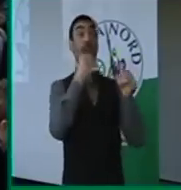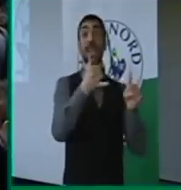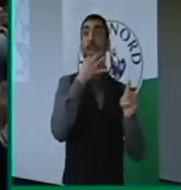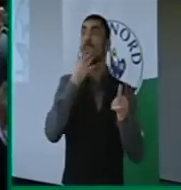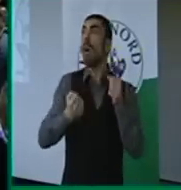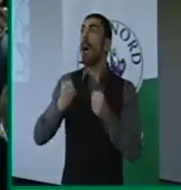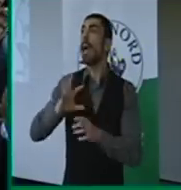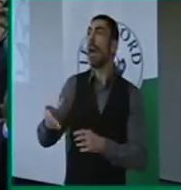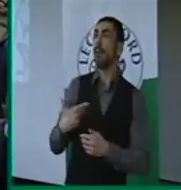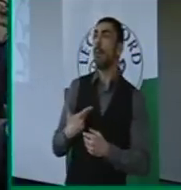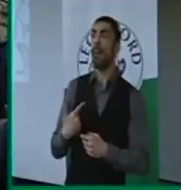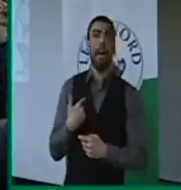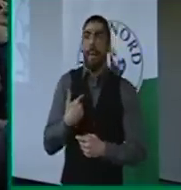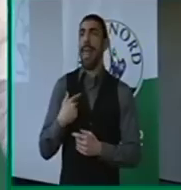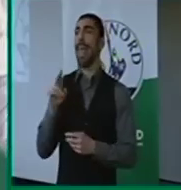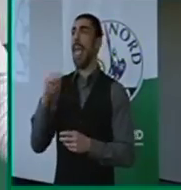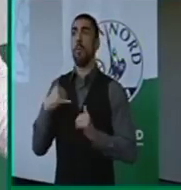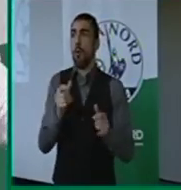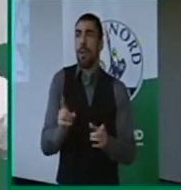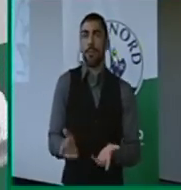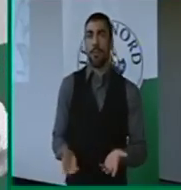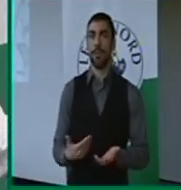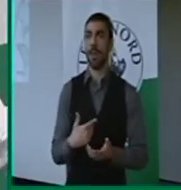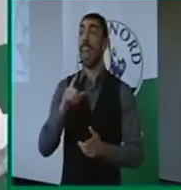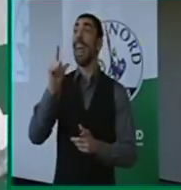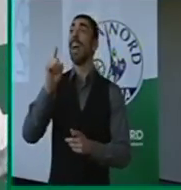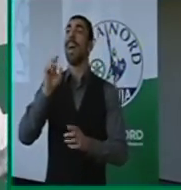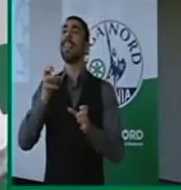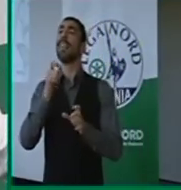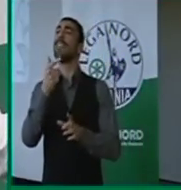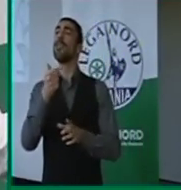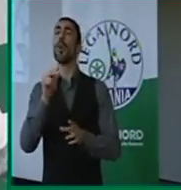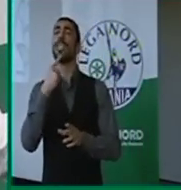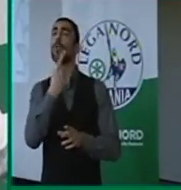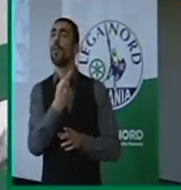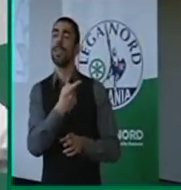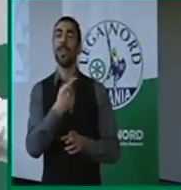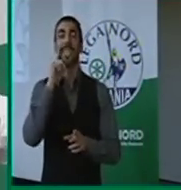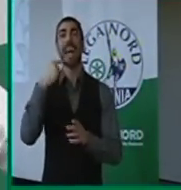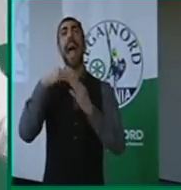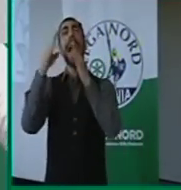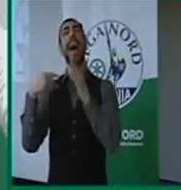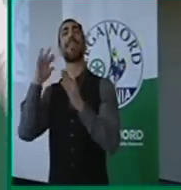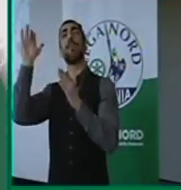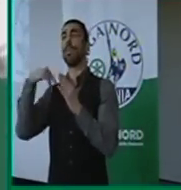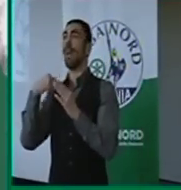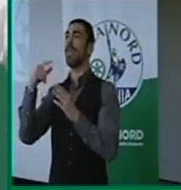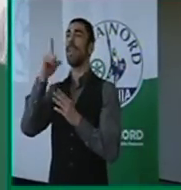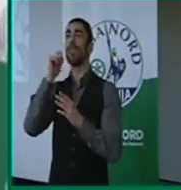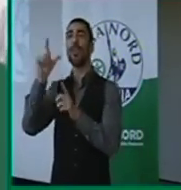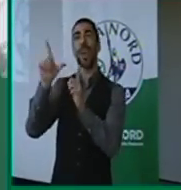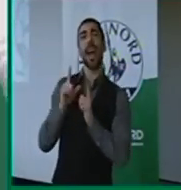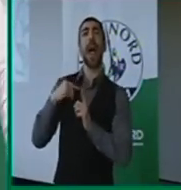rubano la macchina e quindi non esco dall'euro il tg1 dice che mi portan via la casa in montagna che Mian comprato i genitori